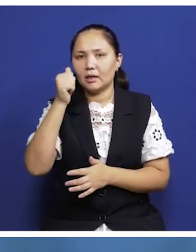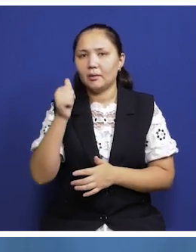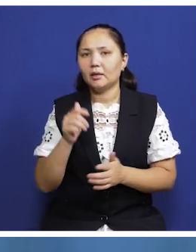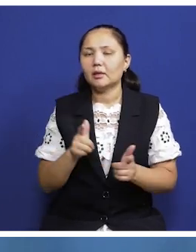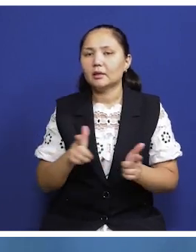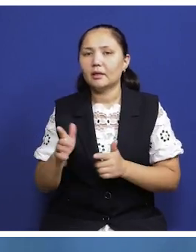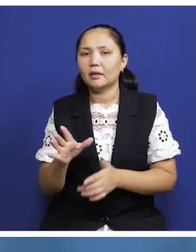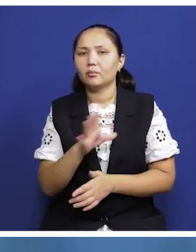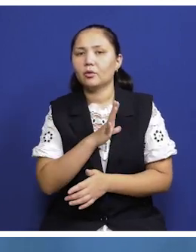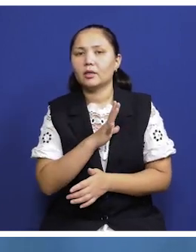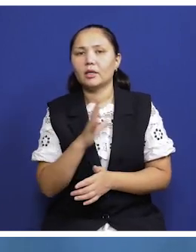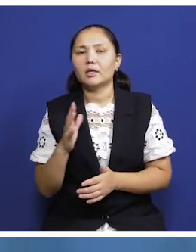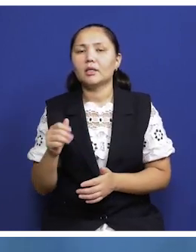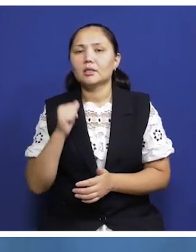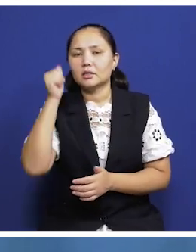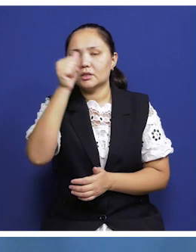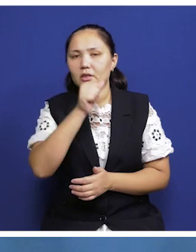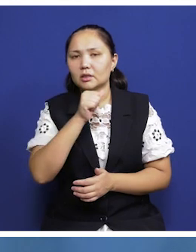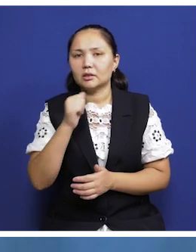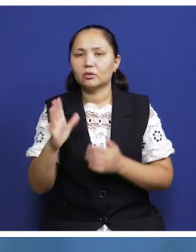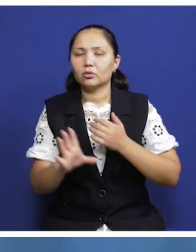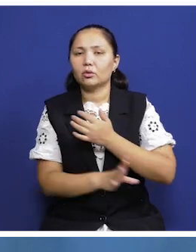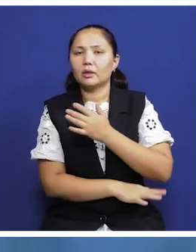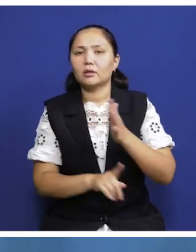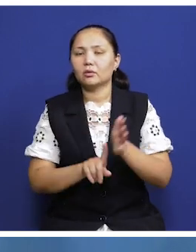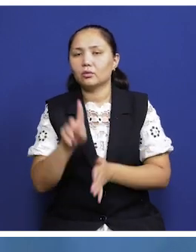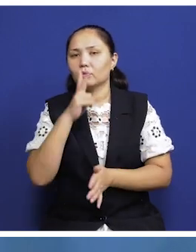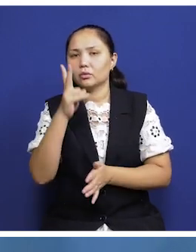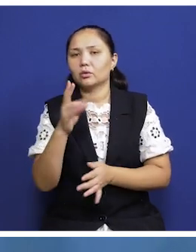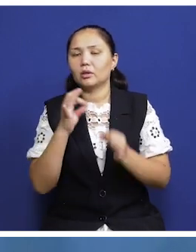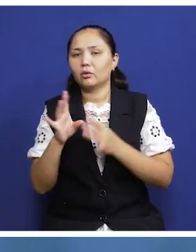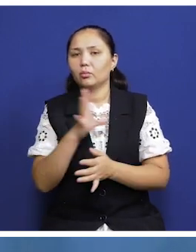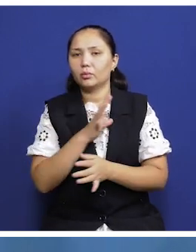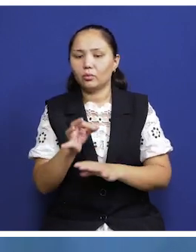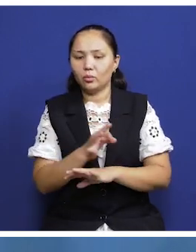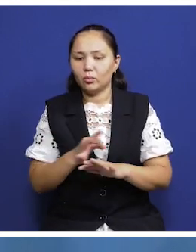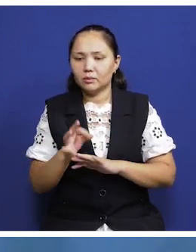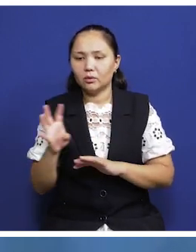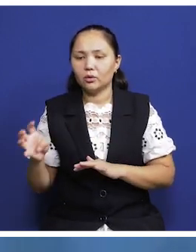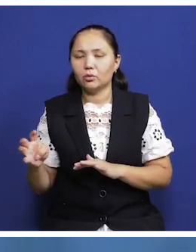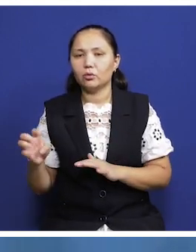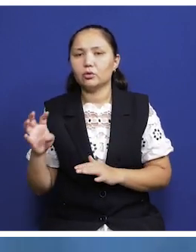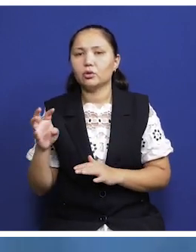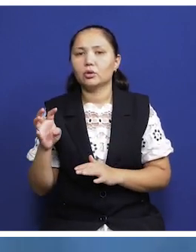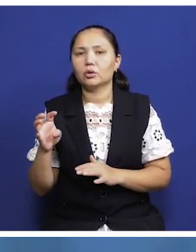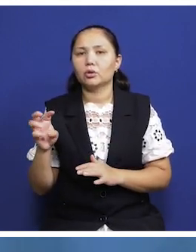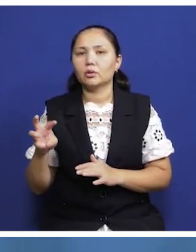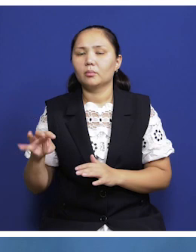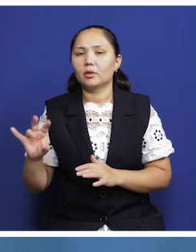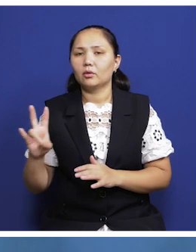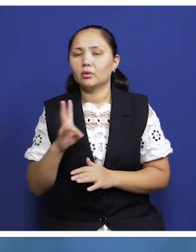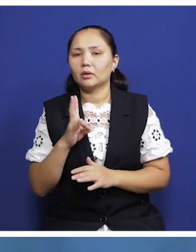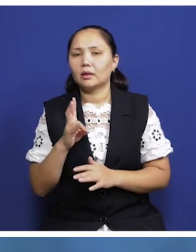соңына дейін қанша көтереді? Бізде әрбір ауданда қазіргі таңда кемінде 400 миллионға біз асырып отырмыз. Былтырғы